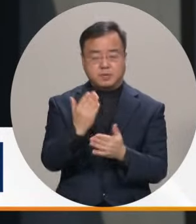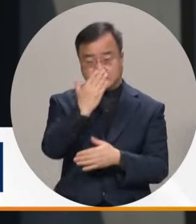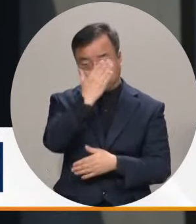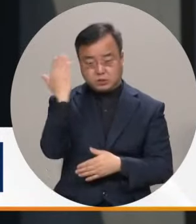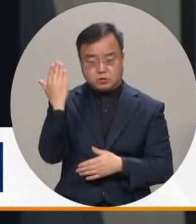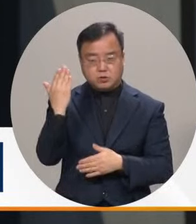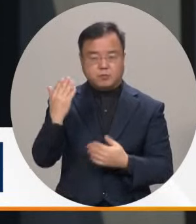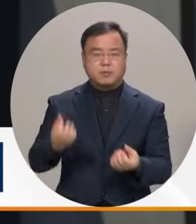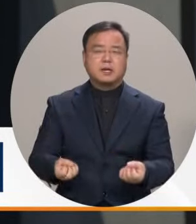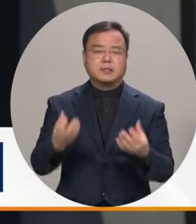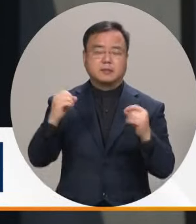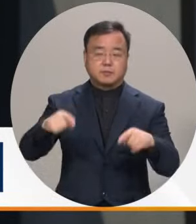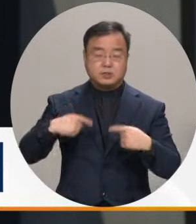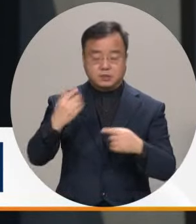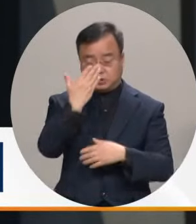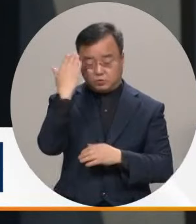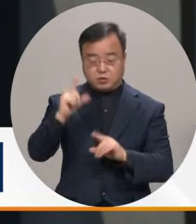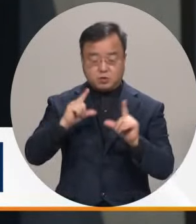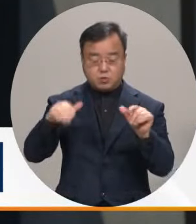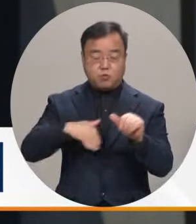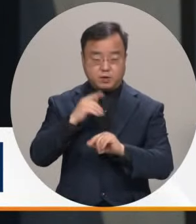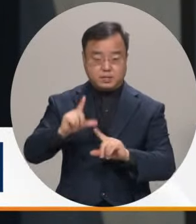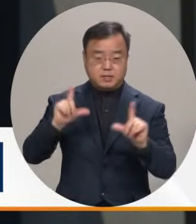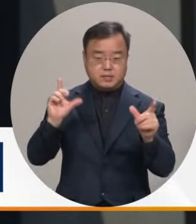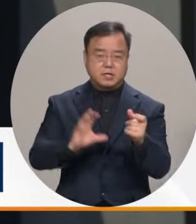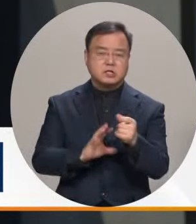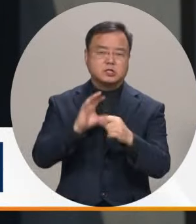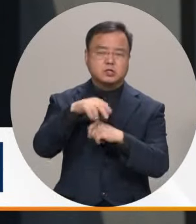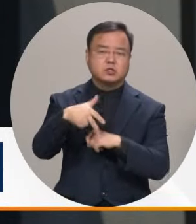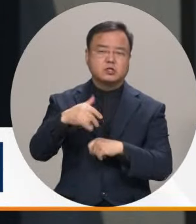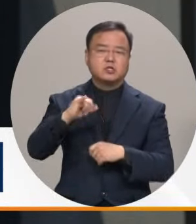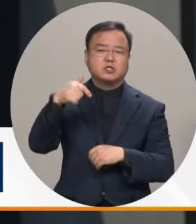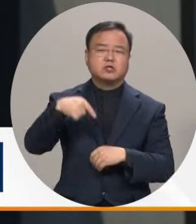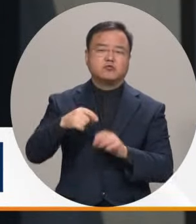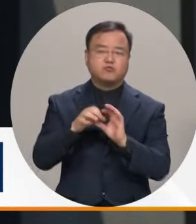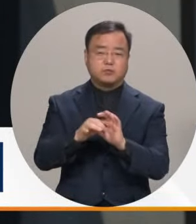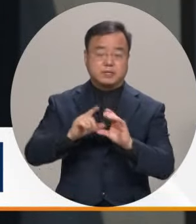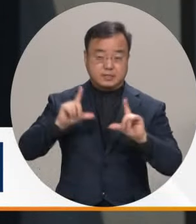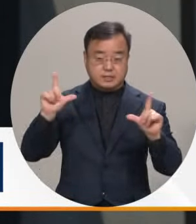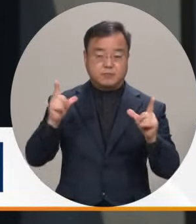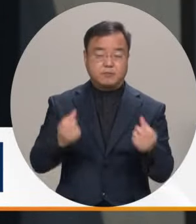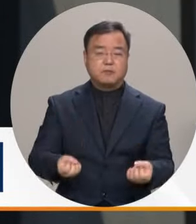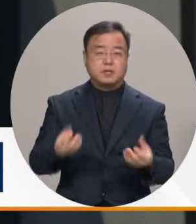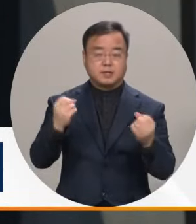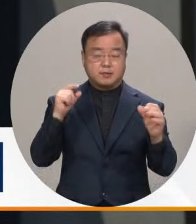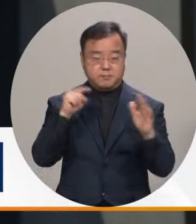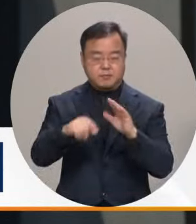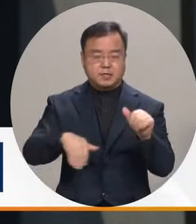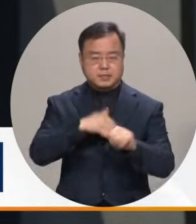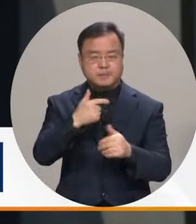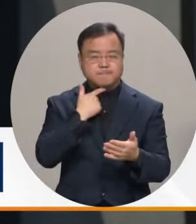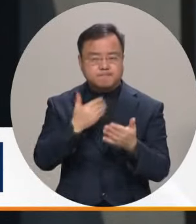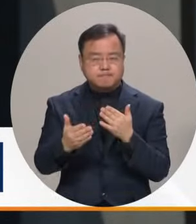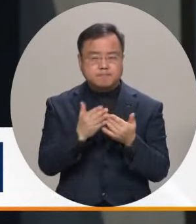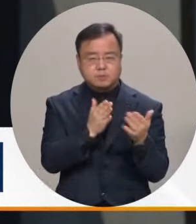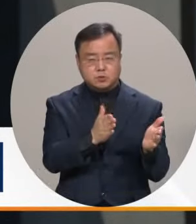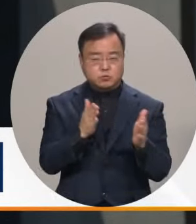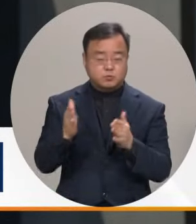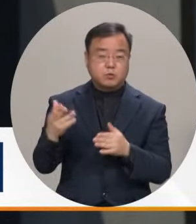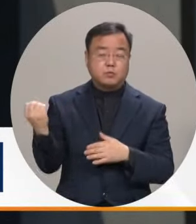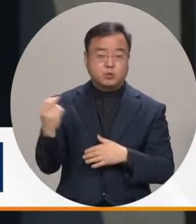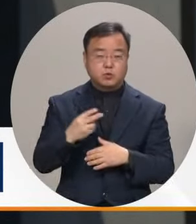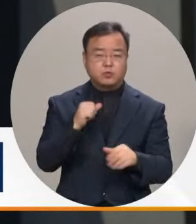청년의 날 환경의 날 지구의 날과 같은 행사를 참여하여 현장 경험을 추진하고 이에 더불어